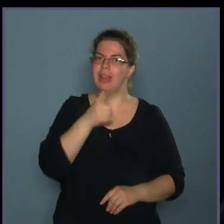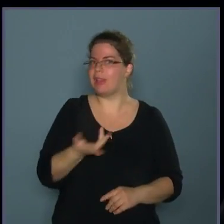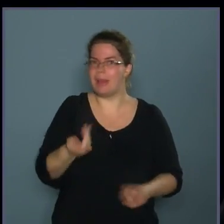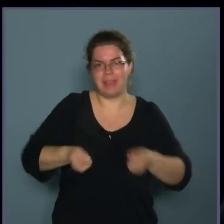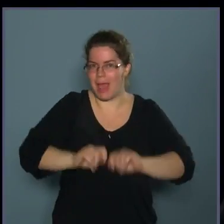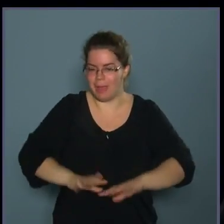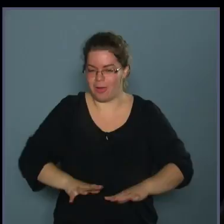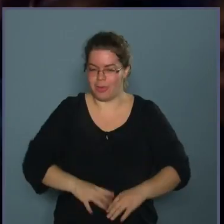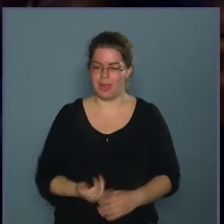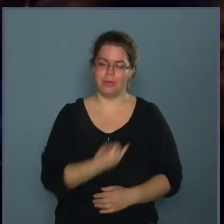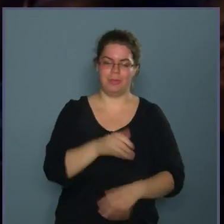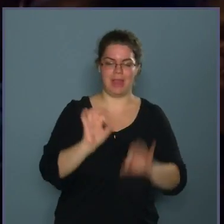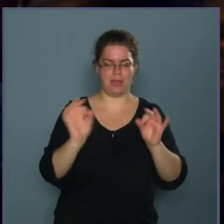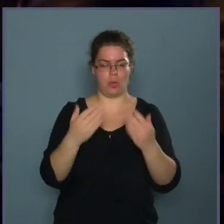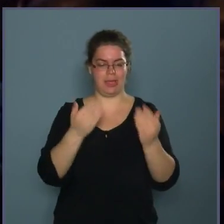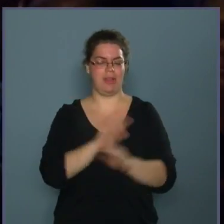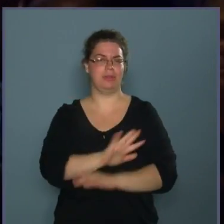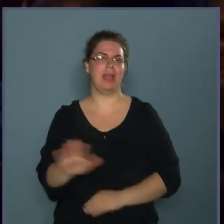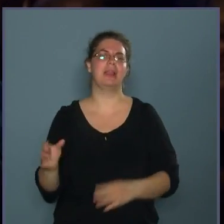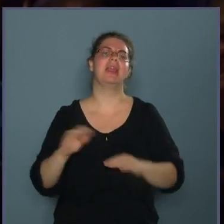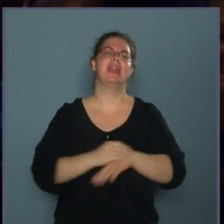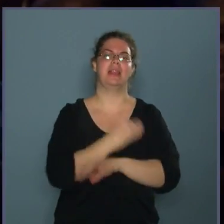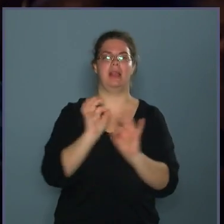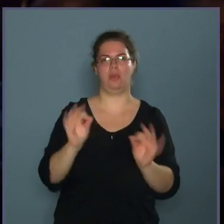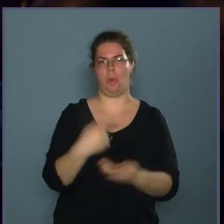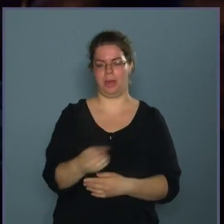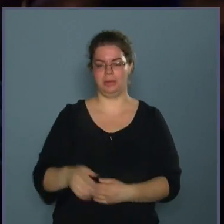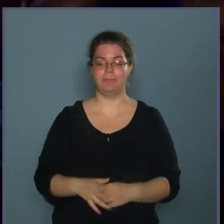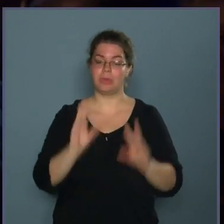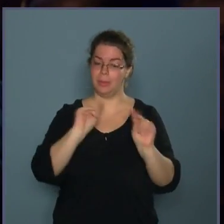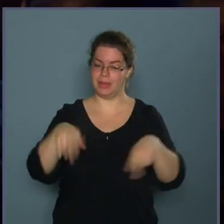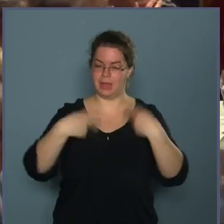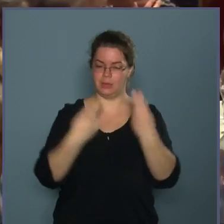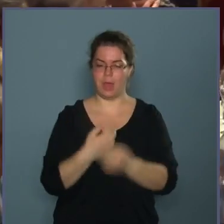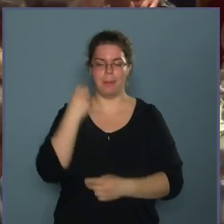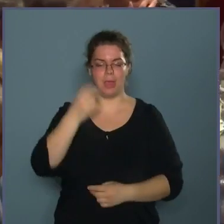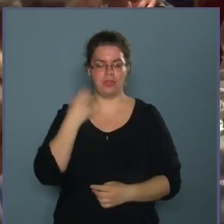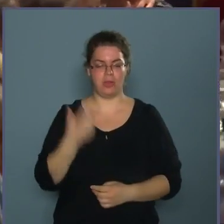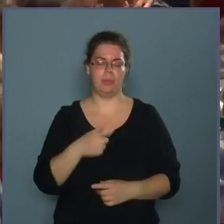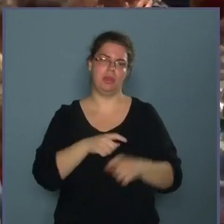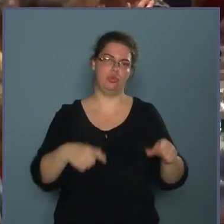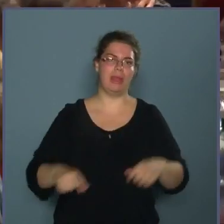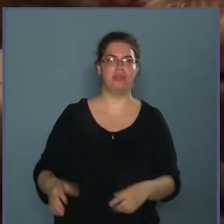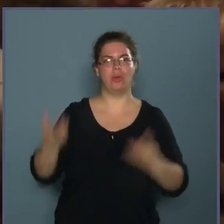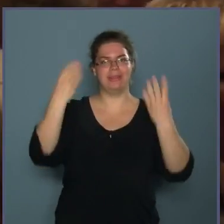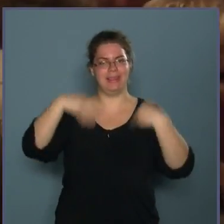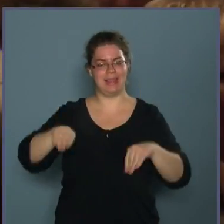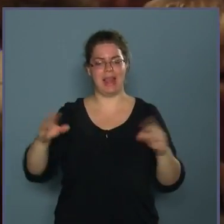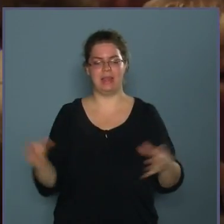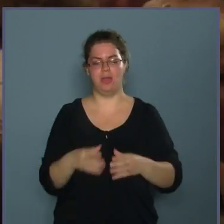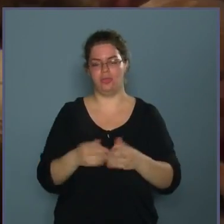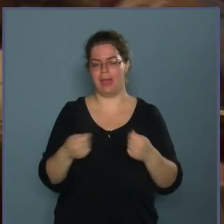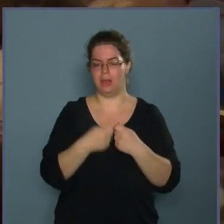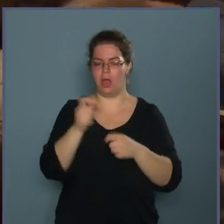konyha. Úgyhogy minden jót kívánok nektek, érezzétek jól. A beszédeket követően a Pesterzsébeti Dunások a tisztelettársaság